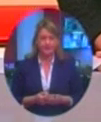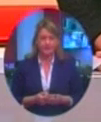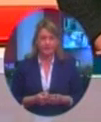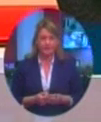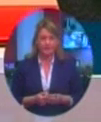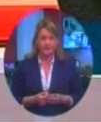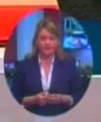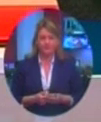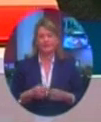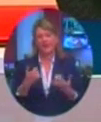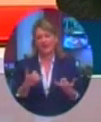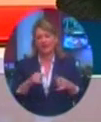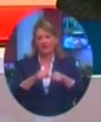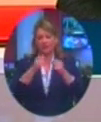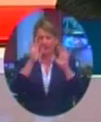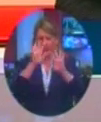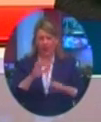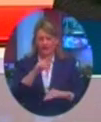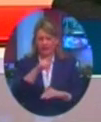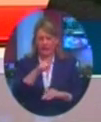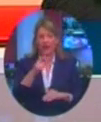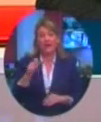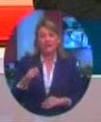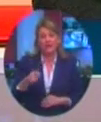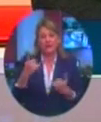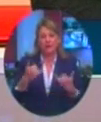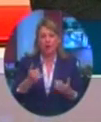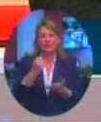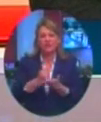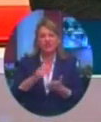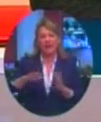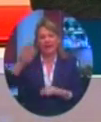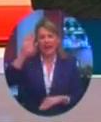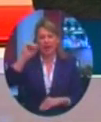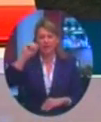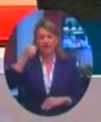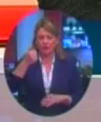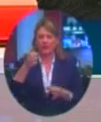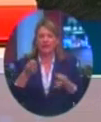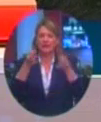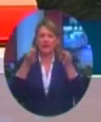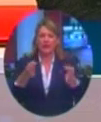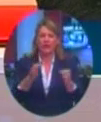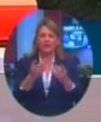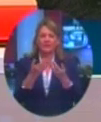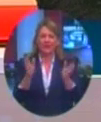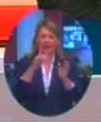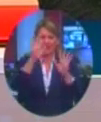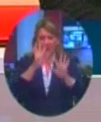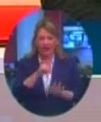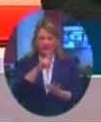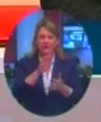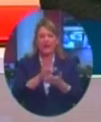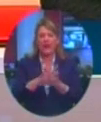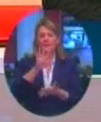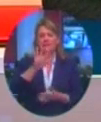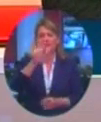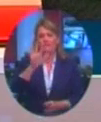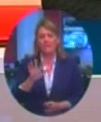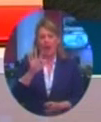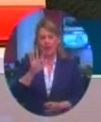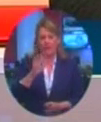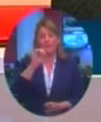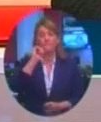וכעת למשבר התאגיד. מליאת הכנסת אישרה בקריאה ראשונה את דחיית פתיחת מועד שידורי התאגיד הישראלי ל-15 במאי. מחר תתכנס